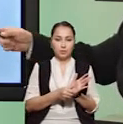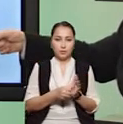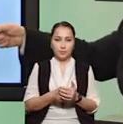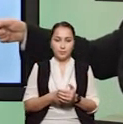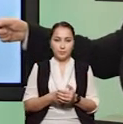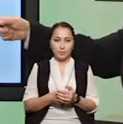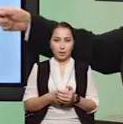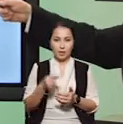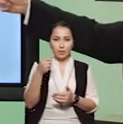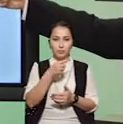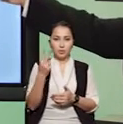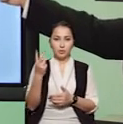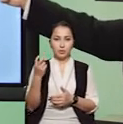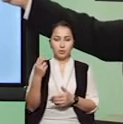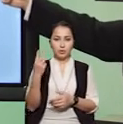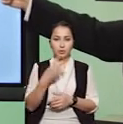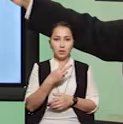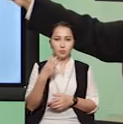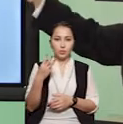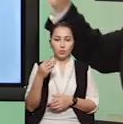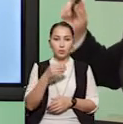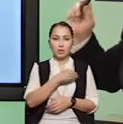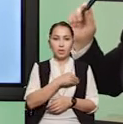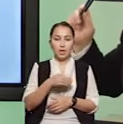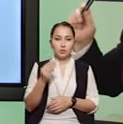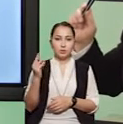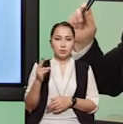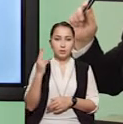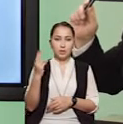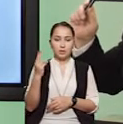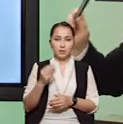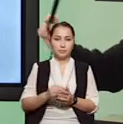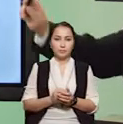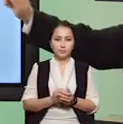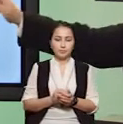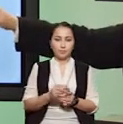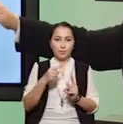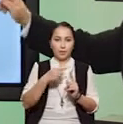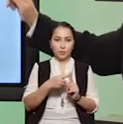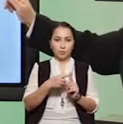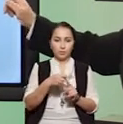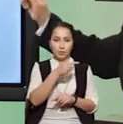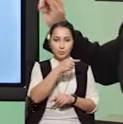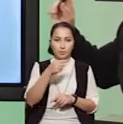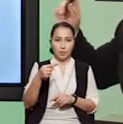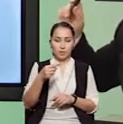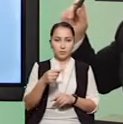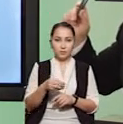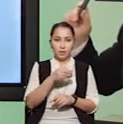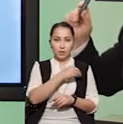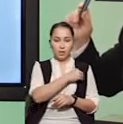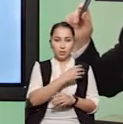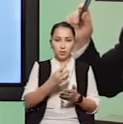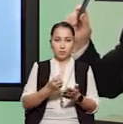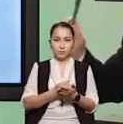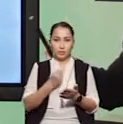6-chi, demak, -223 gradus Selsiy. Ma'tayim birida musbat, ikkinchisida manfiy